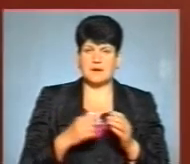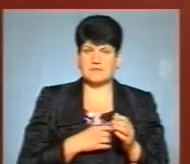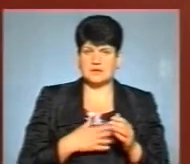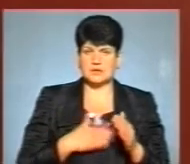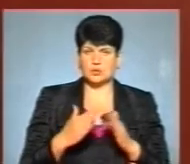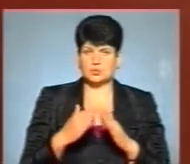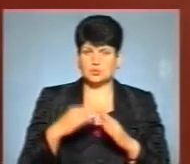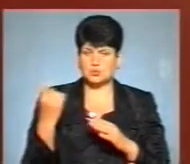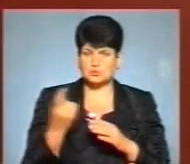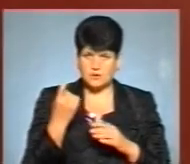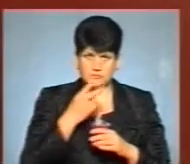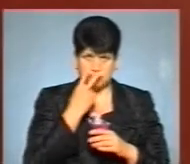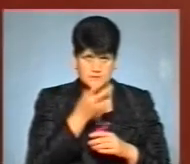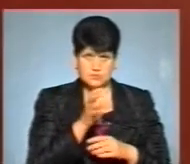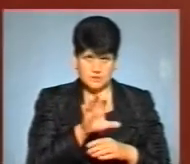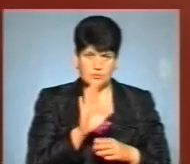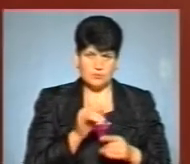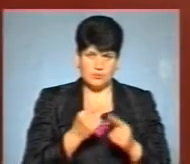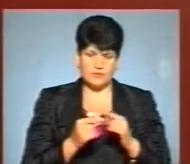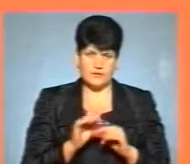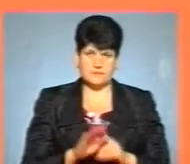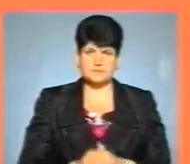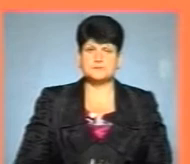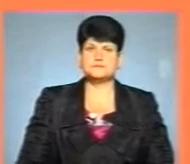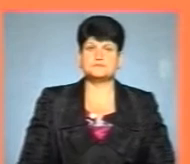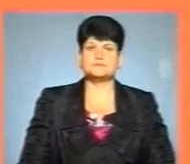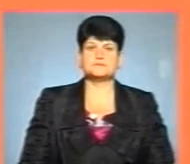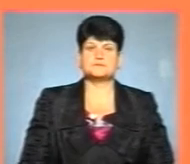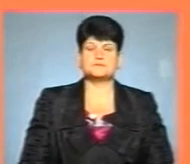переглянути сюжет, тоді ми повернемося, прокоментуємо.